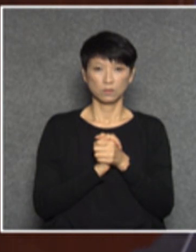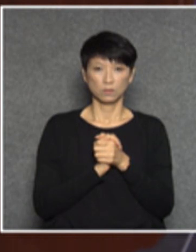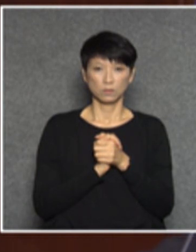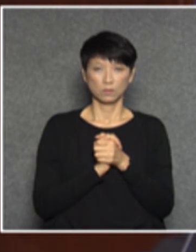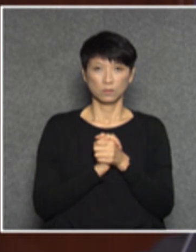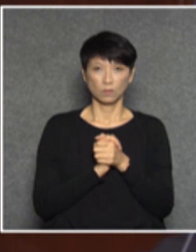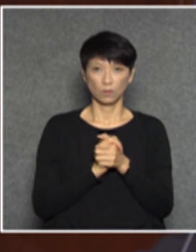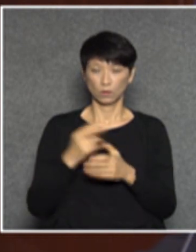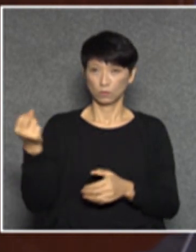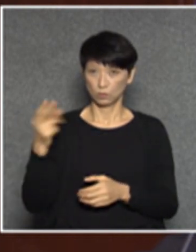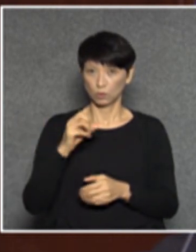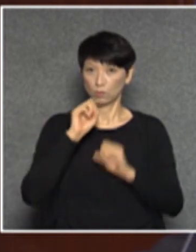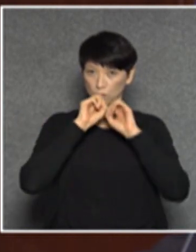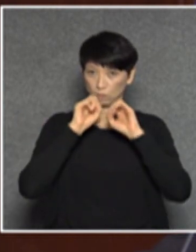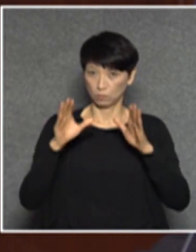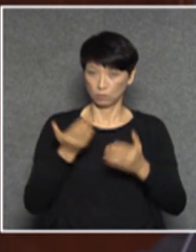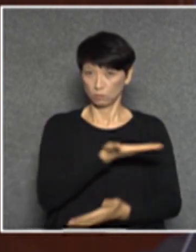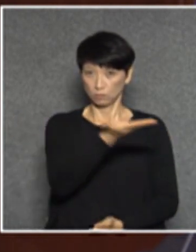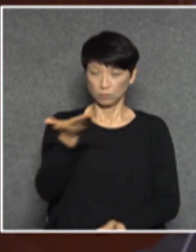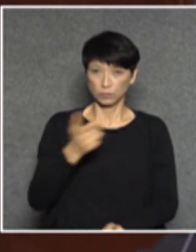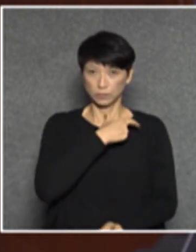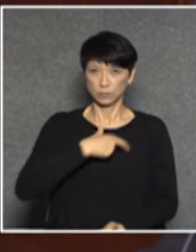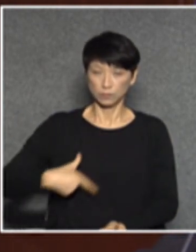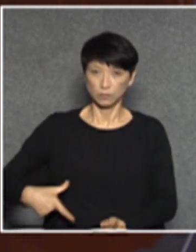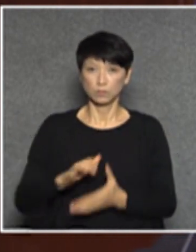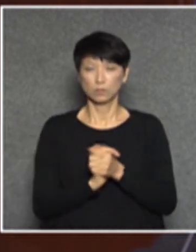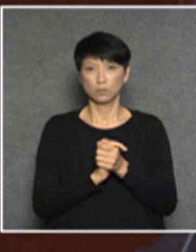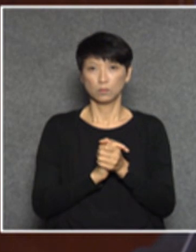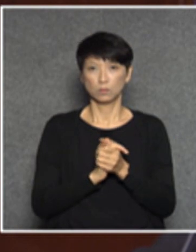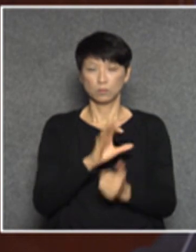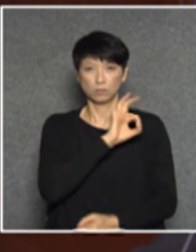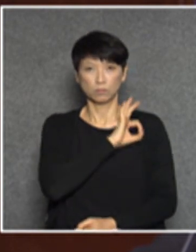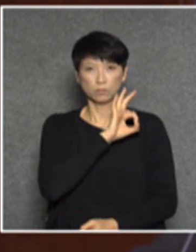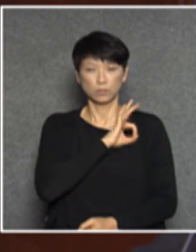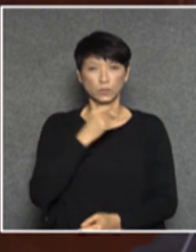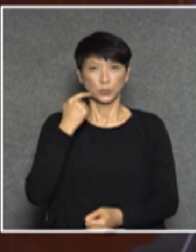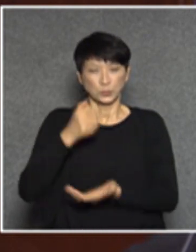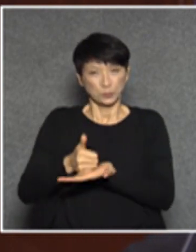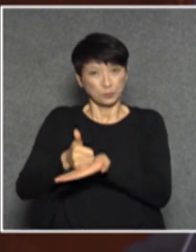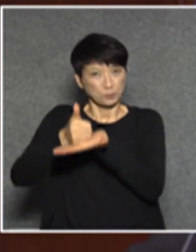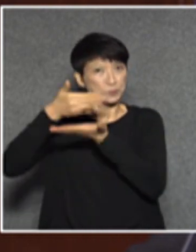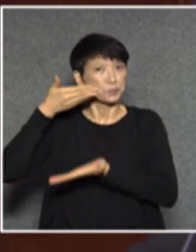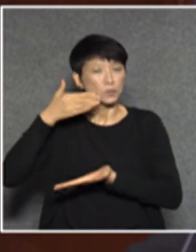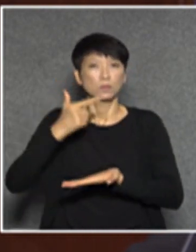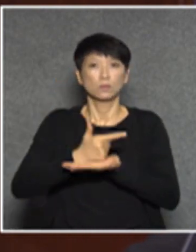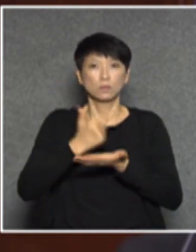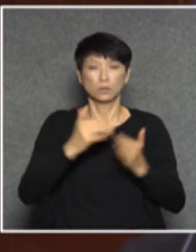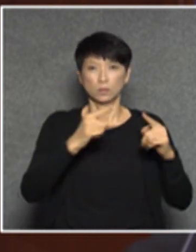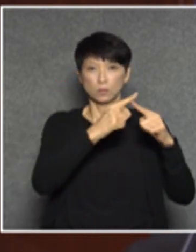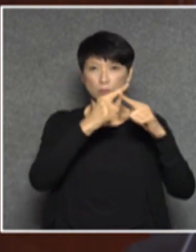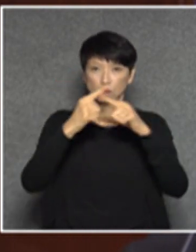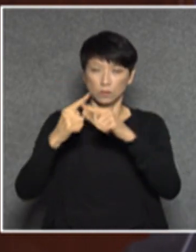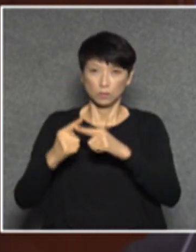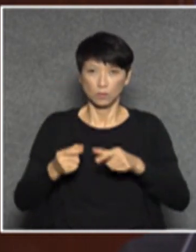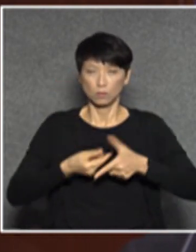我再次呼籲各位議員，大家一起維護議會的尊嚴，亦都維護市民，通過我們的公開